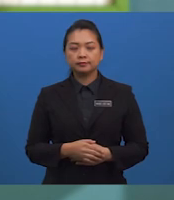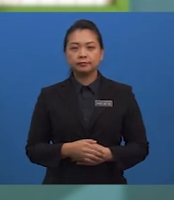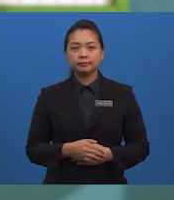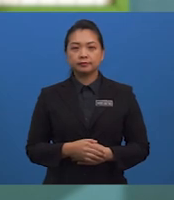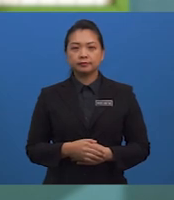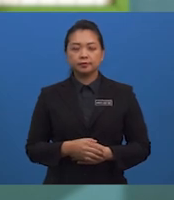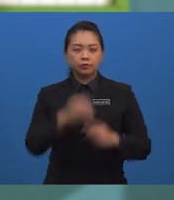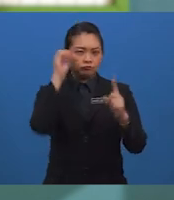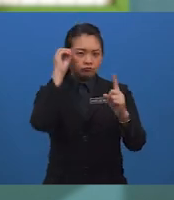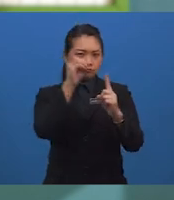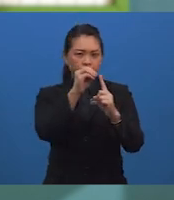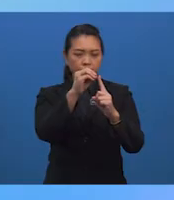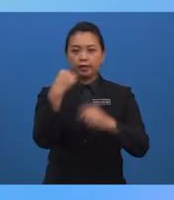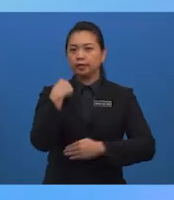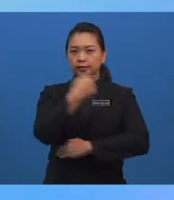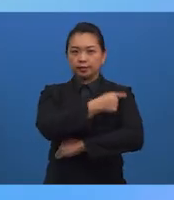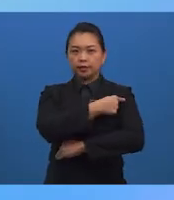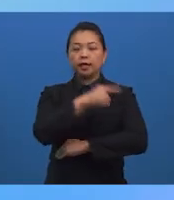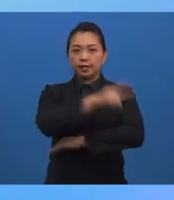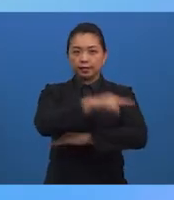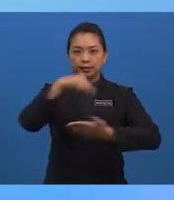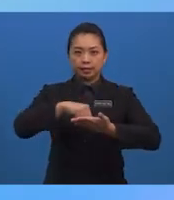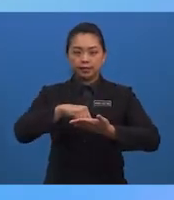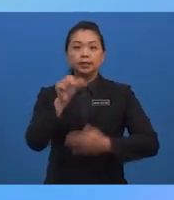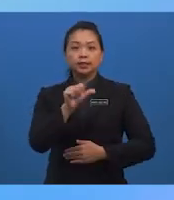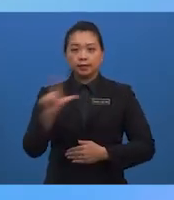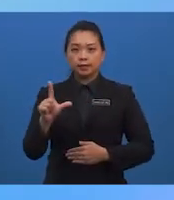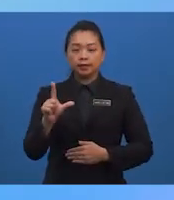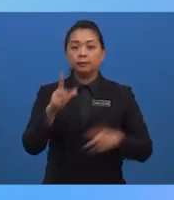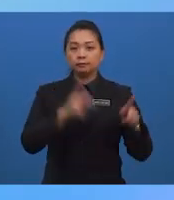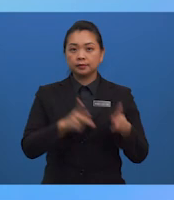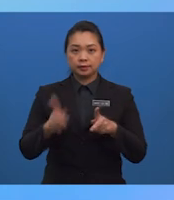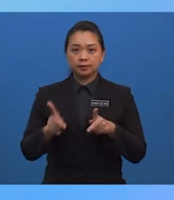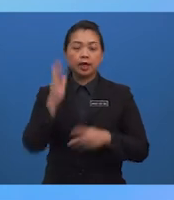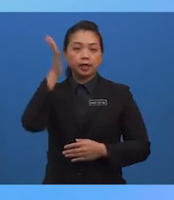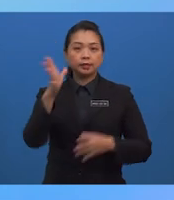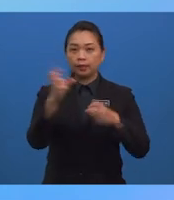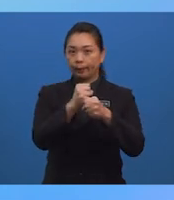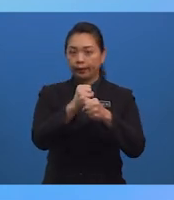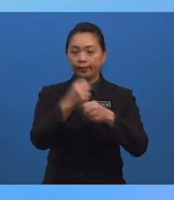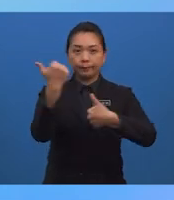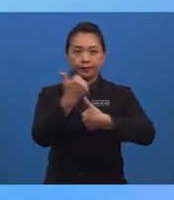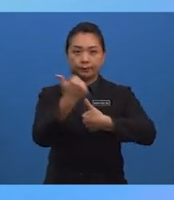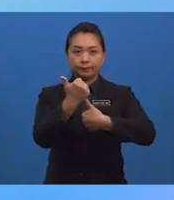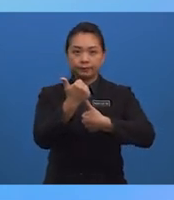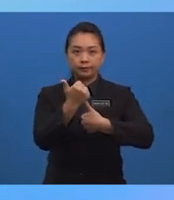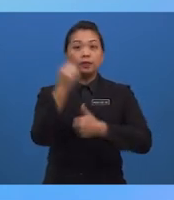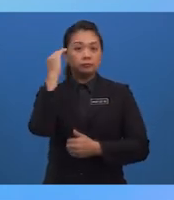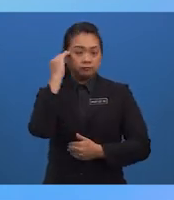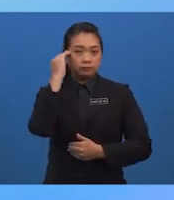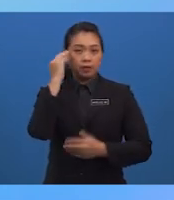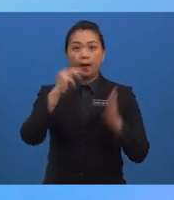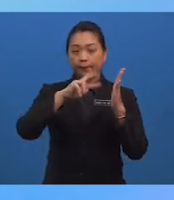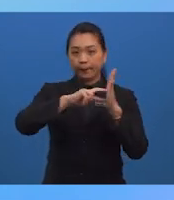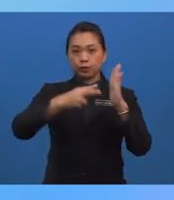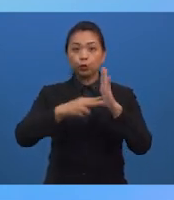Objektif pembelajaran kita pada hari ini ialah pelajar akan dapat yang pertama sekali mengenal pasti